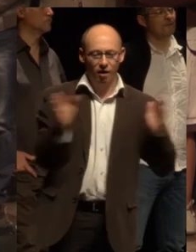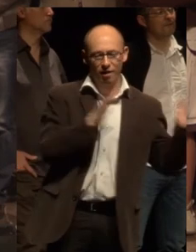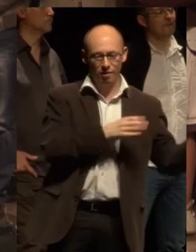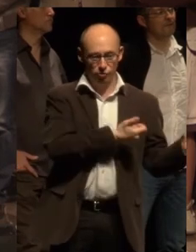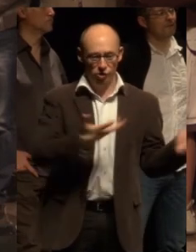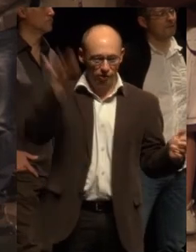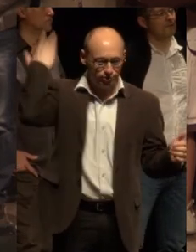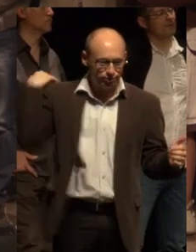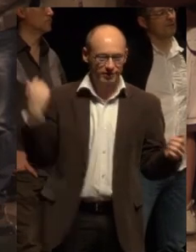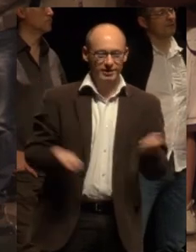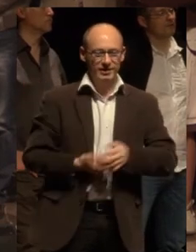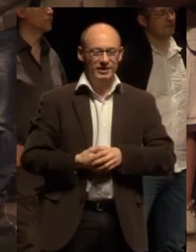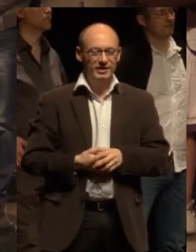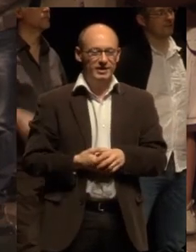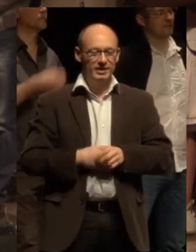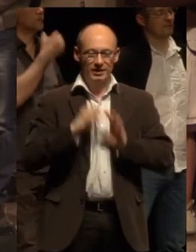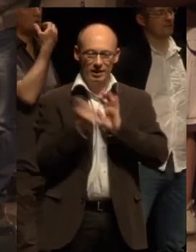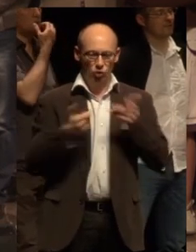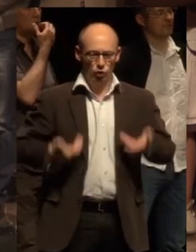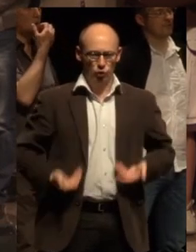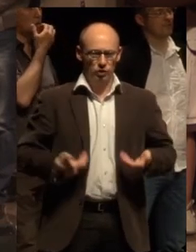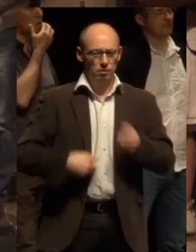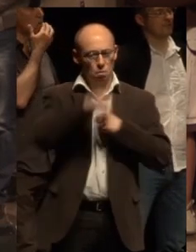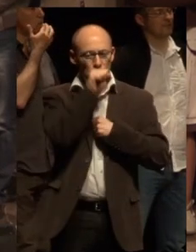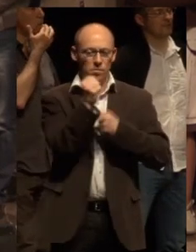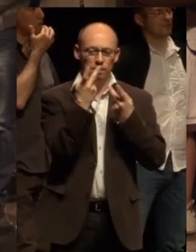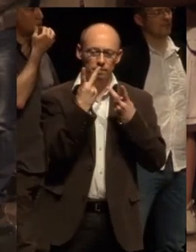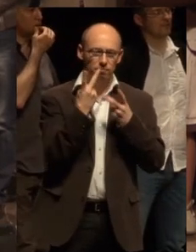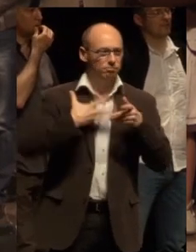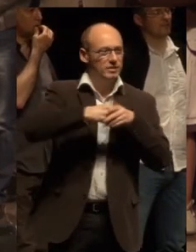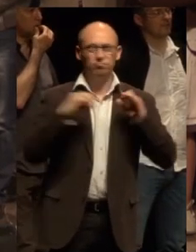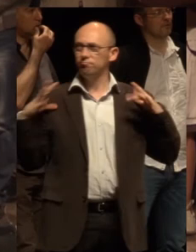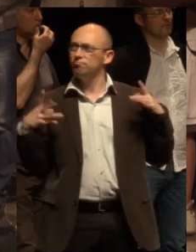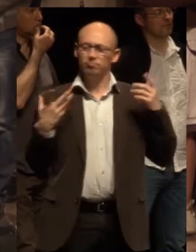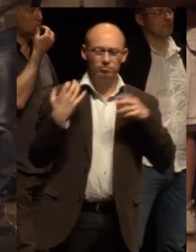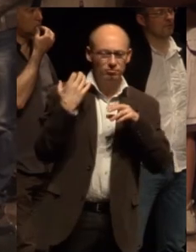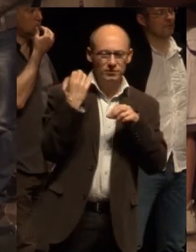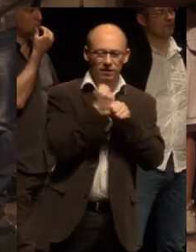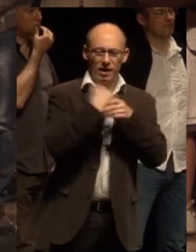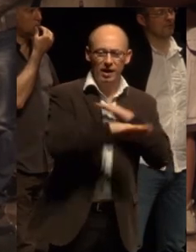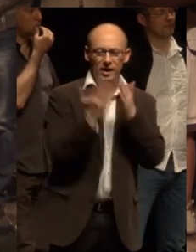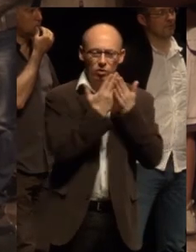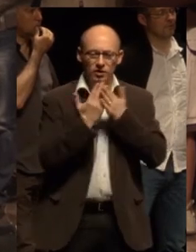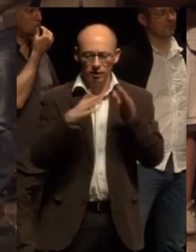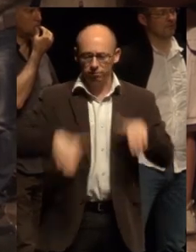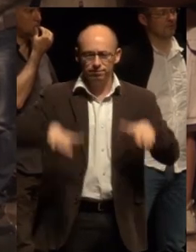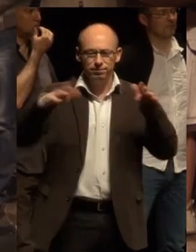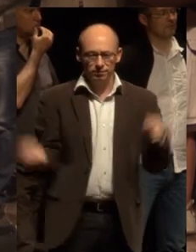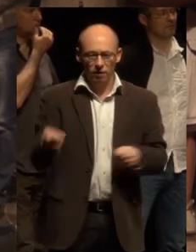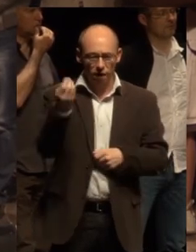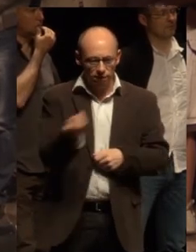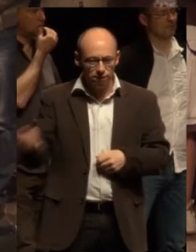y travailler, y étudier, y élever nos enfants, y vieillir, c'est aussi grâce à votre travail et vous pouvez être fiers de vous.